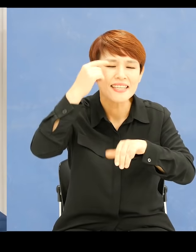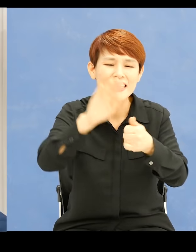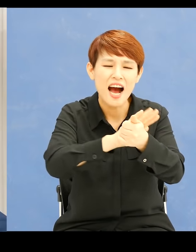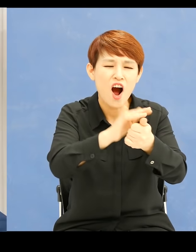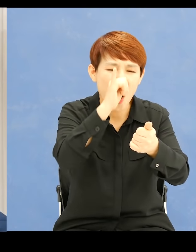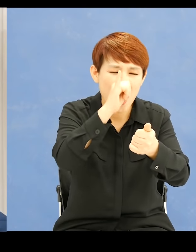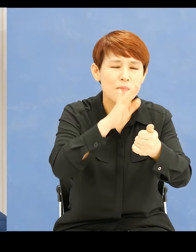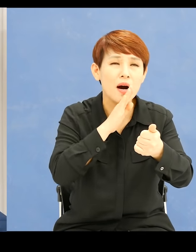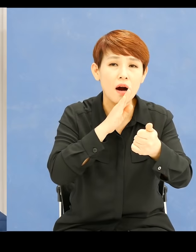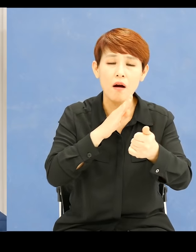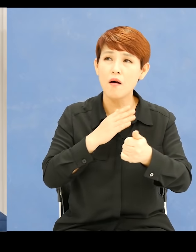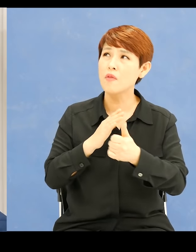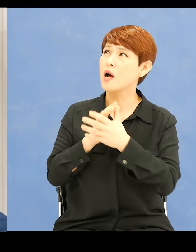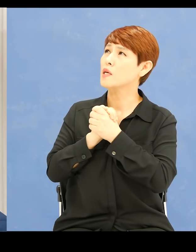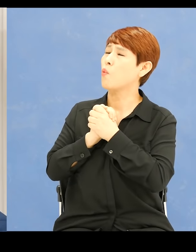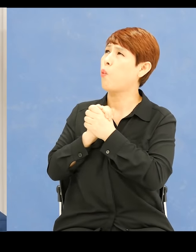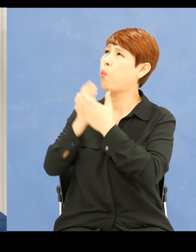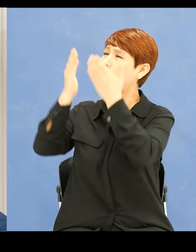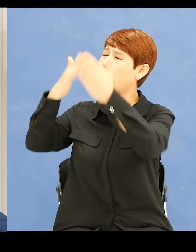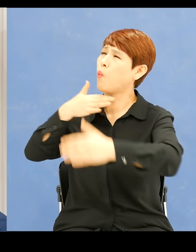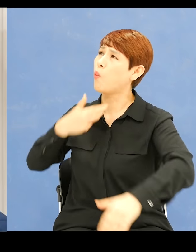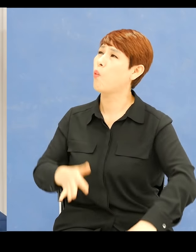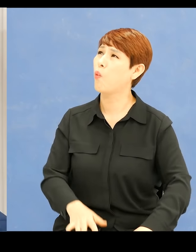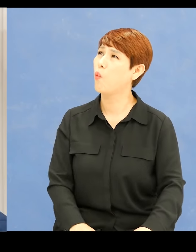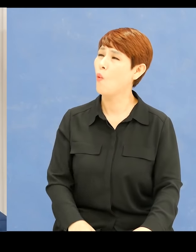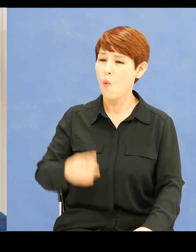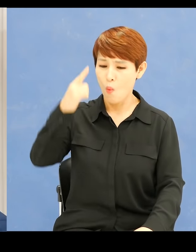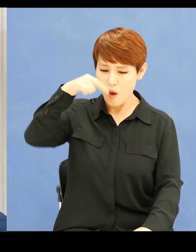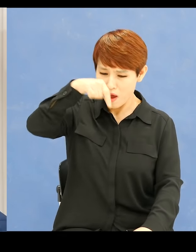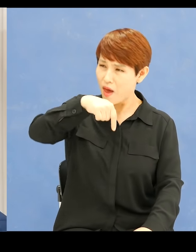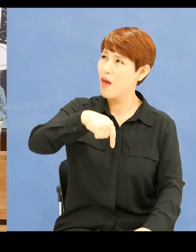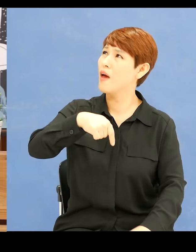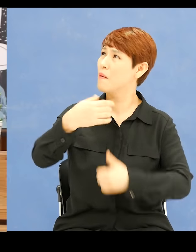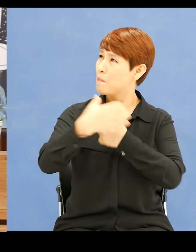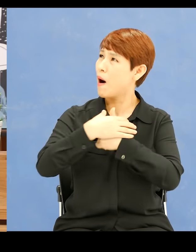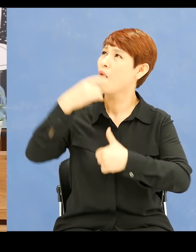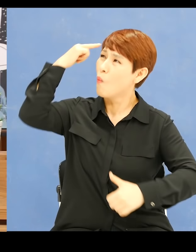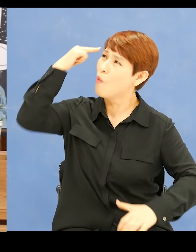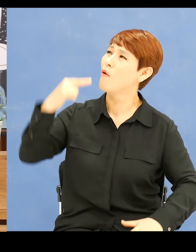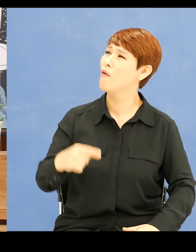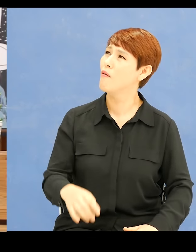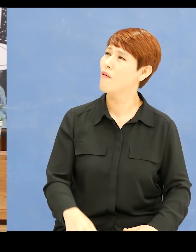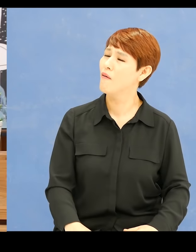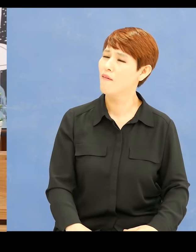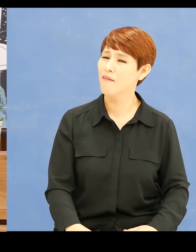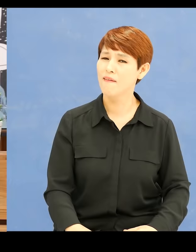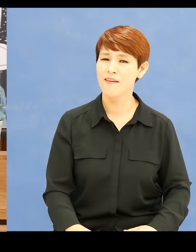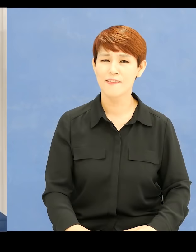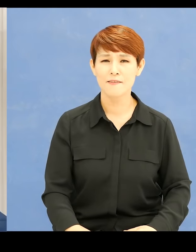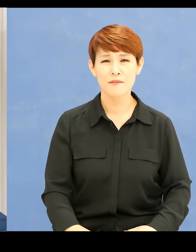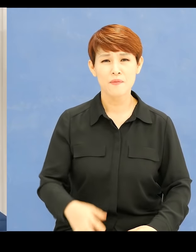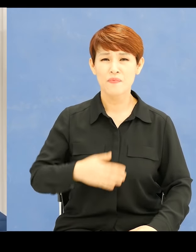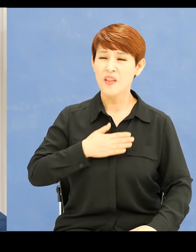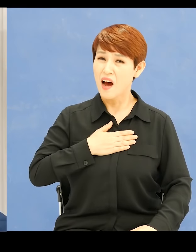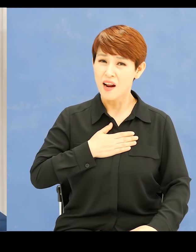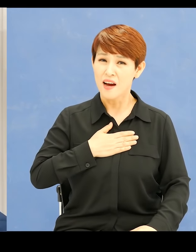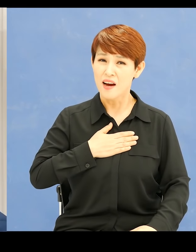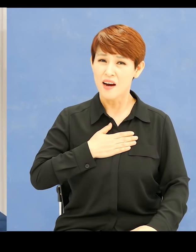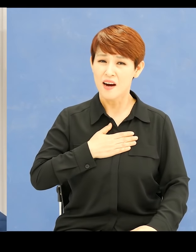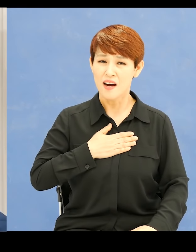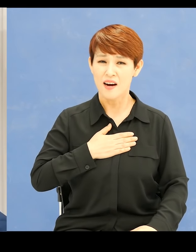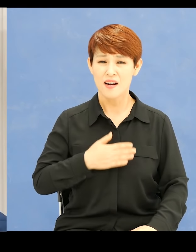텐데 네. 왜 나는 한 번도 기도도 안 한 나 같은 사람을 왜 여기에 세워 놓으셨습니까? 그리고 나는